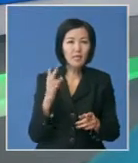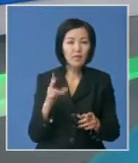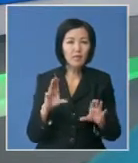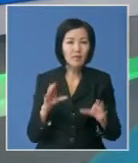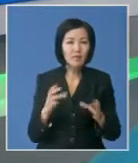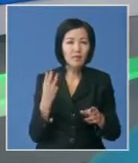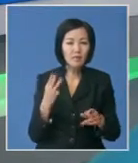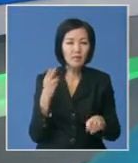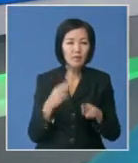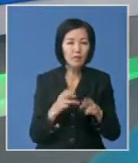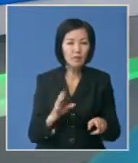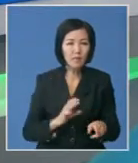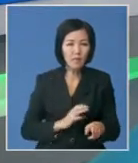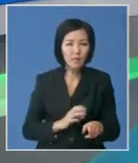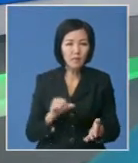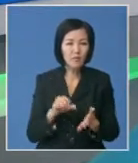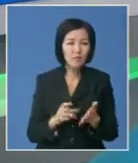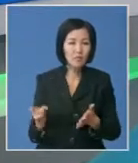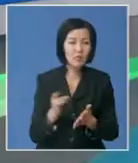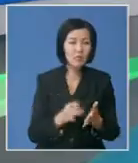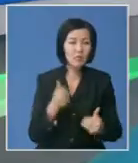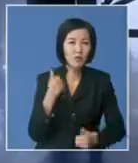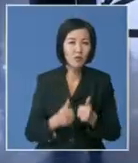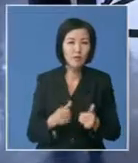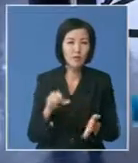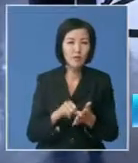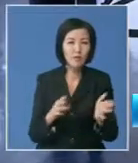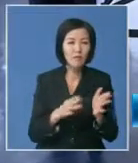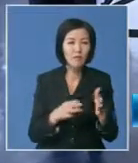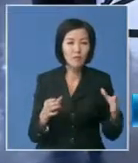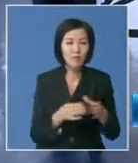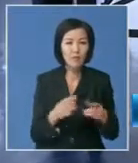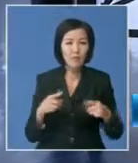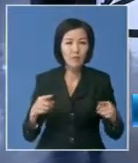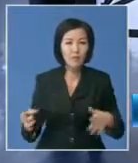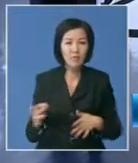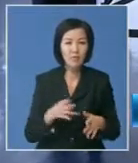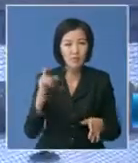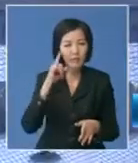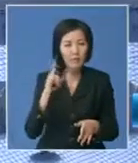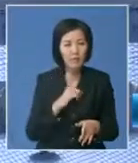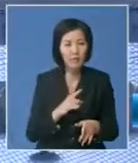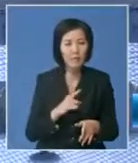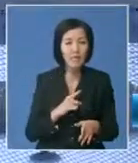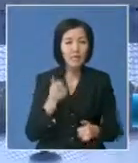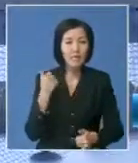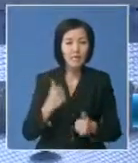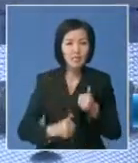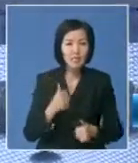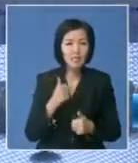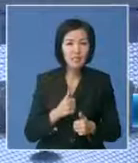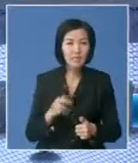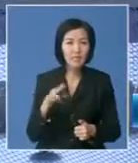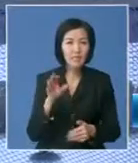и три бронзовые медали участие в республиканском первенстве приняли 8 команд из разных регионов казахстана они